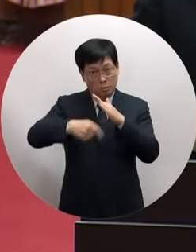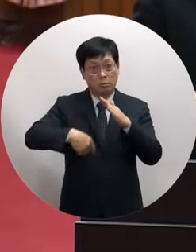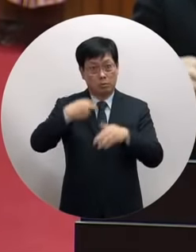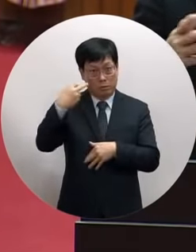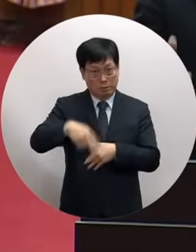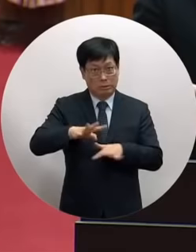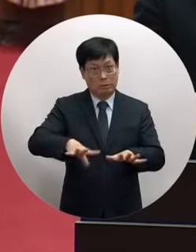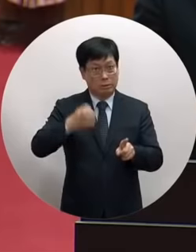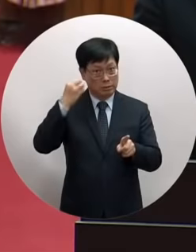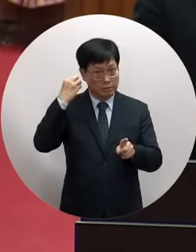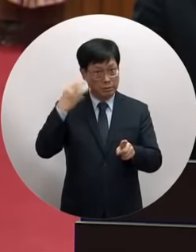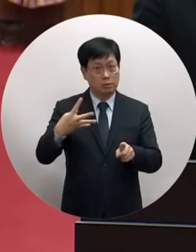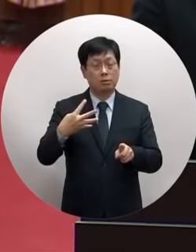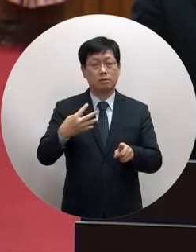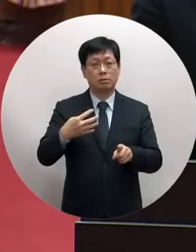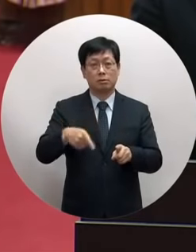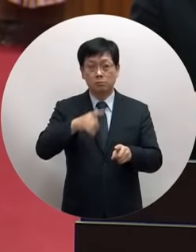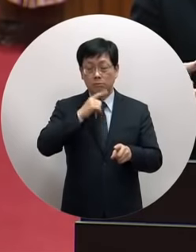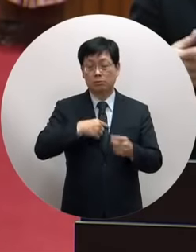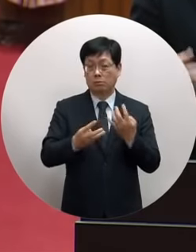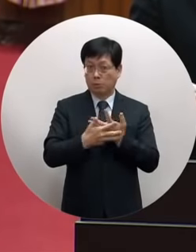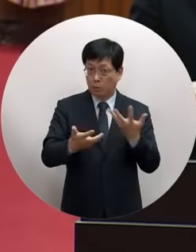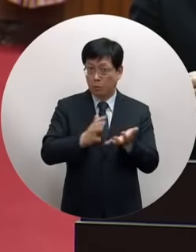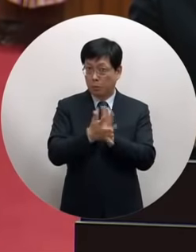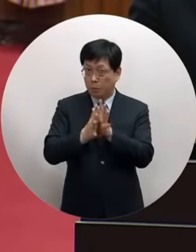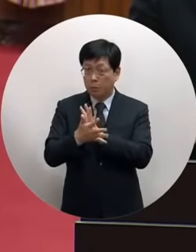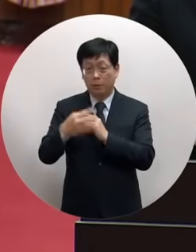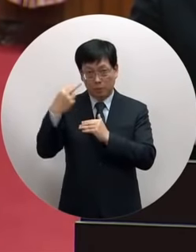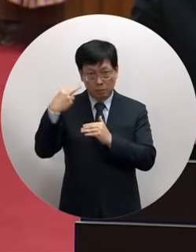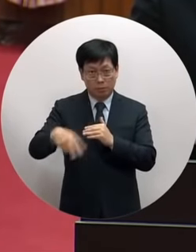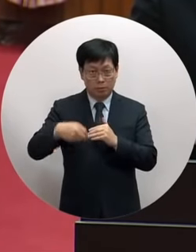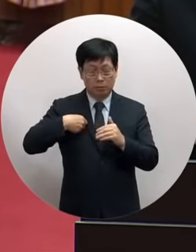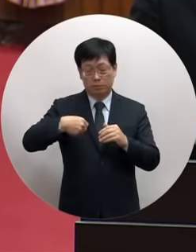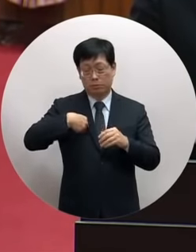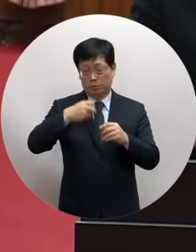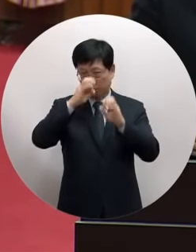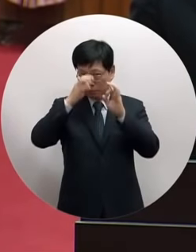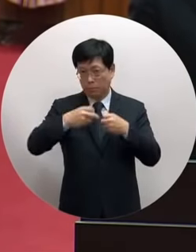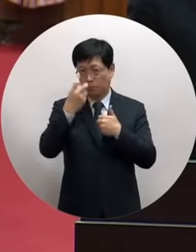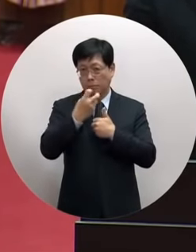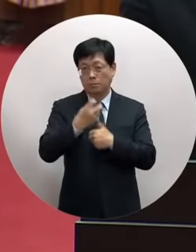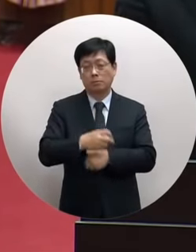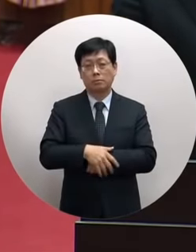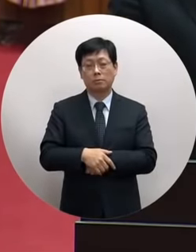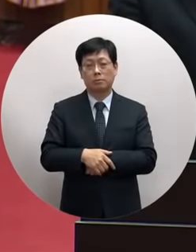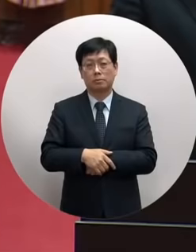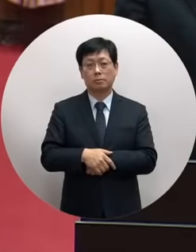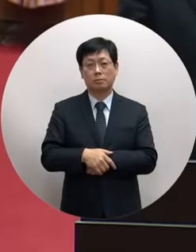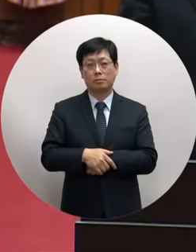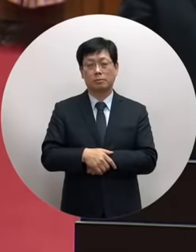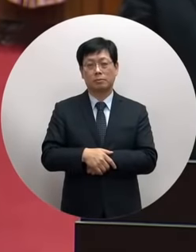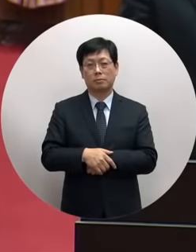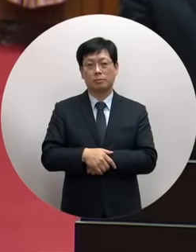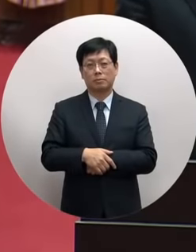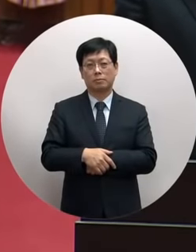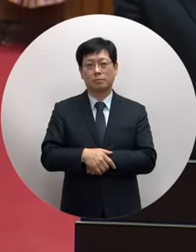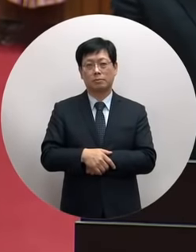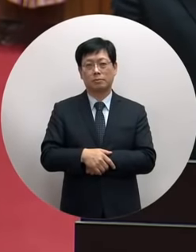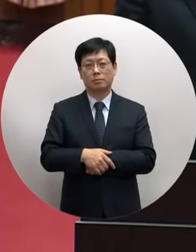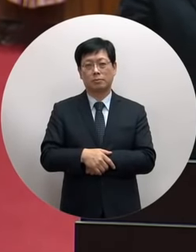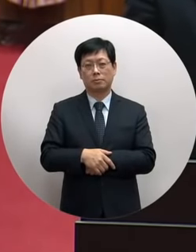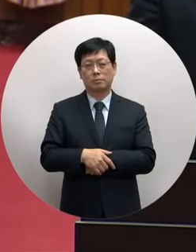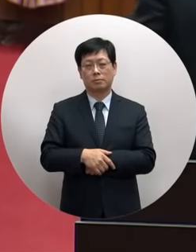针对现在的整个这个业务的变动等等，我们在做进一步的检讨。 所以会有一个明确的时间点，什么时候会有